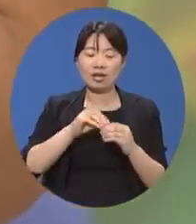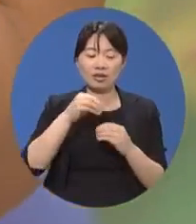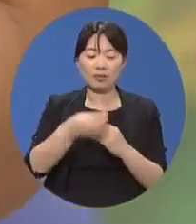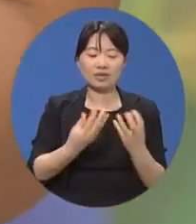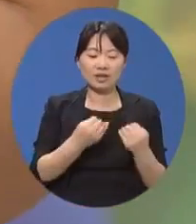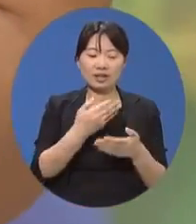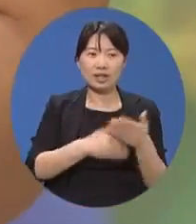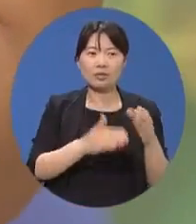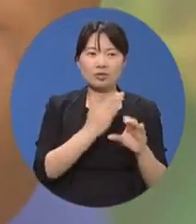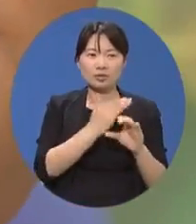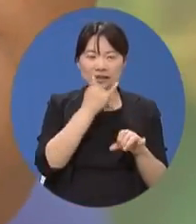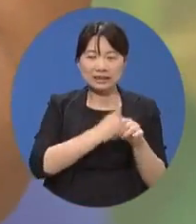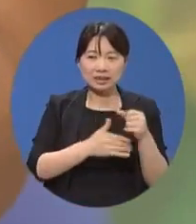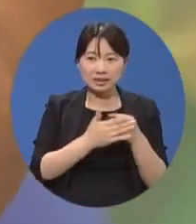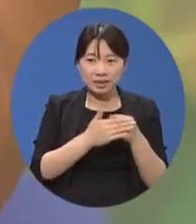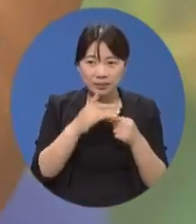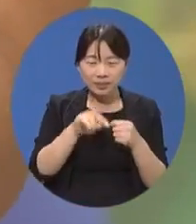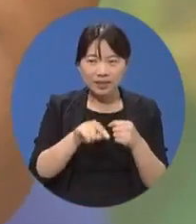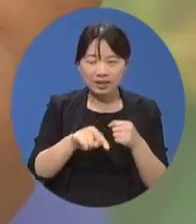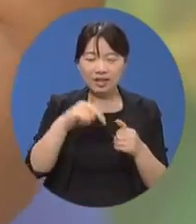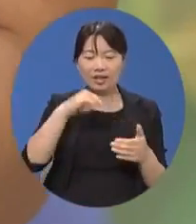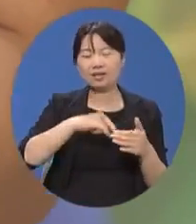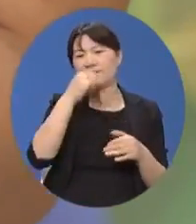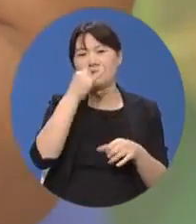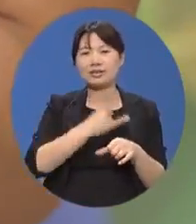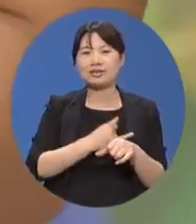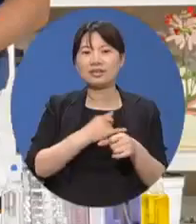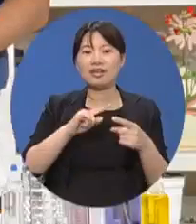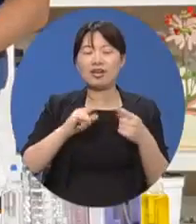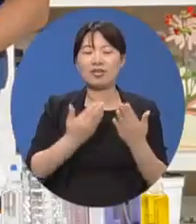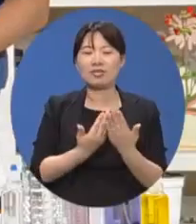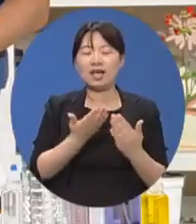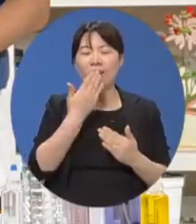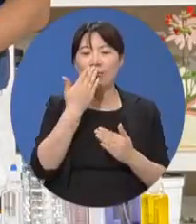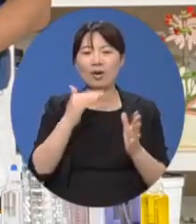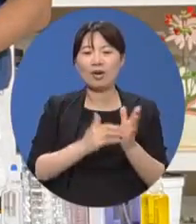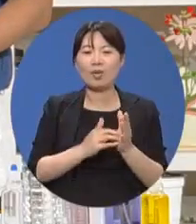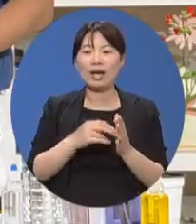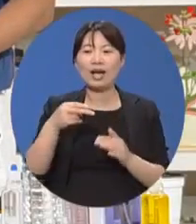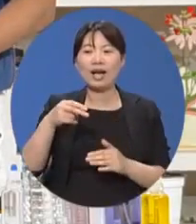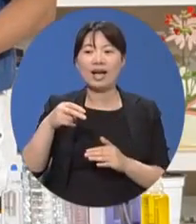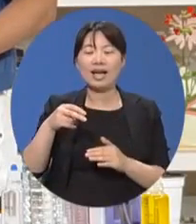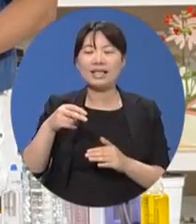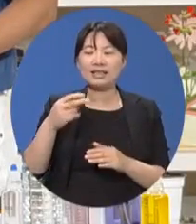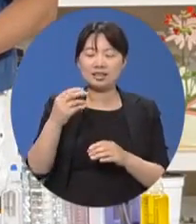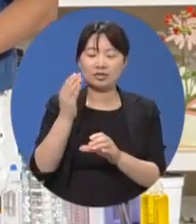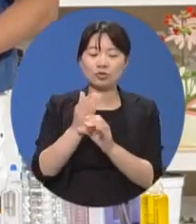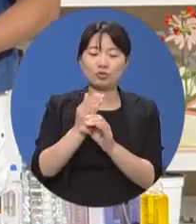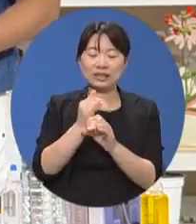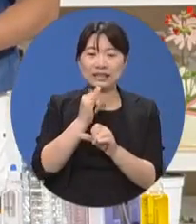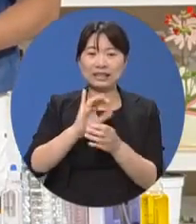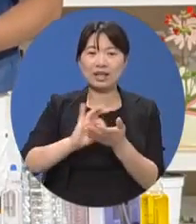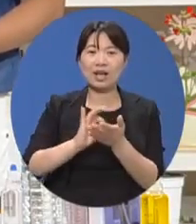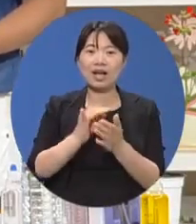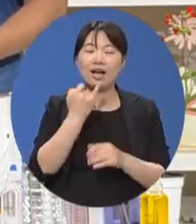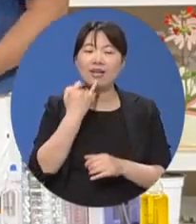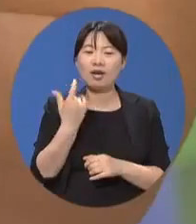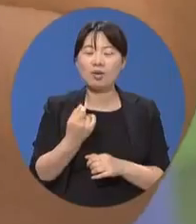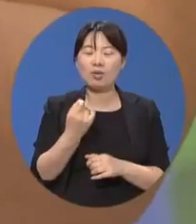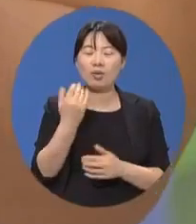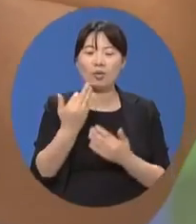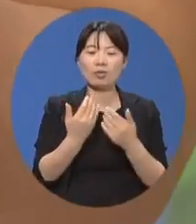나요 이 거 없지 아내의 있는 부분들은 타듯이 고요히 신지를 이용하셔도 되고 이 심심풀이 사람 부트 시